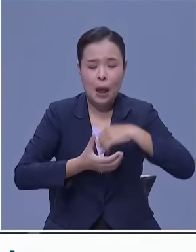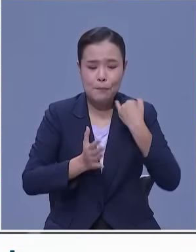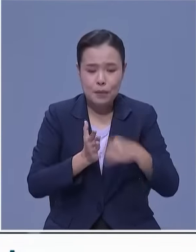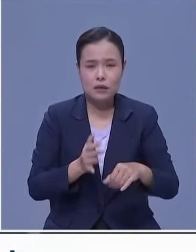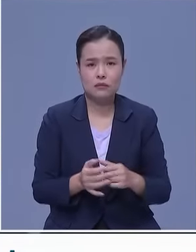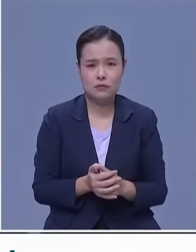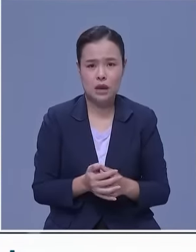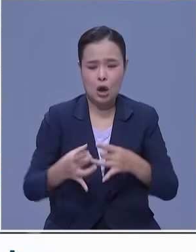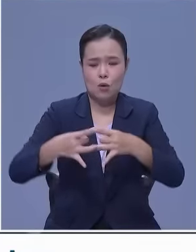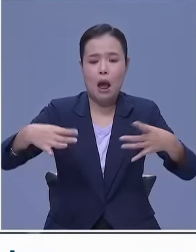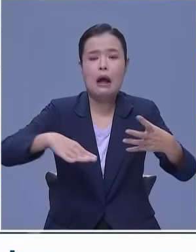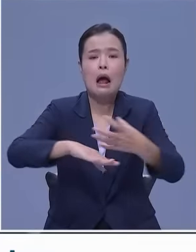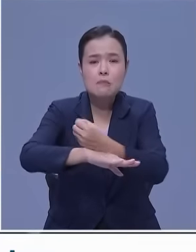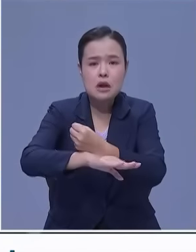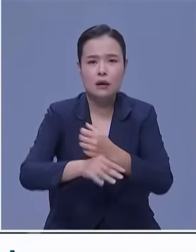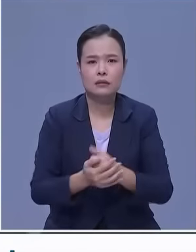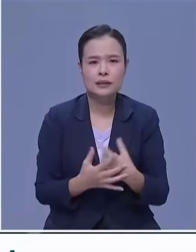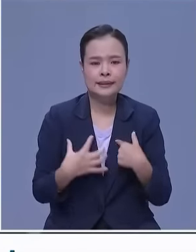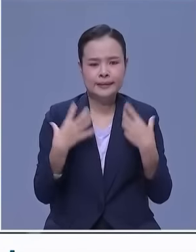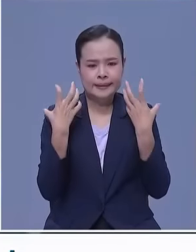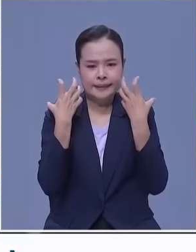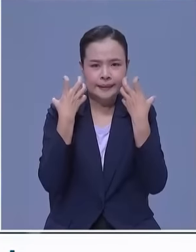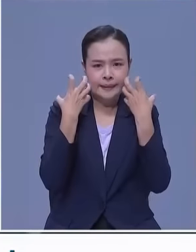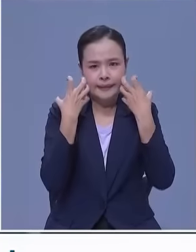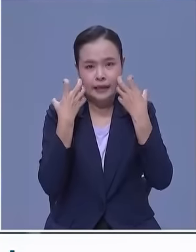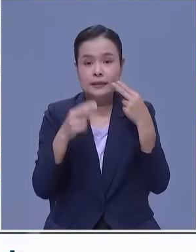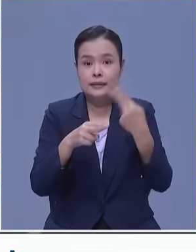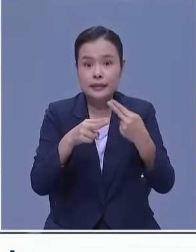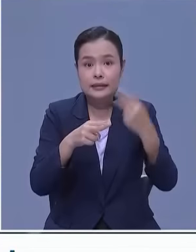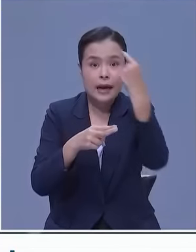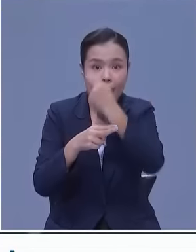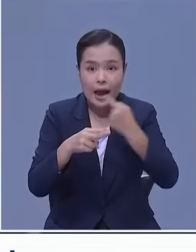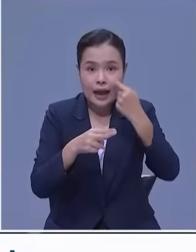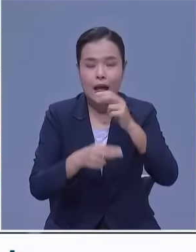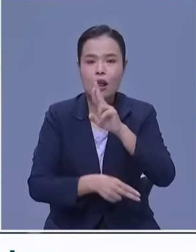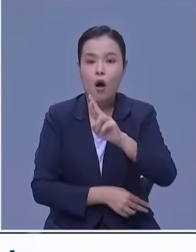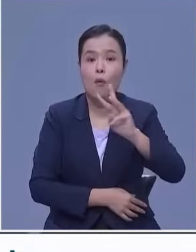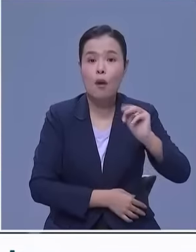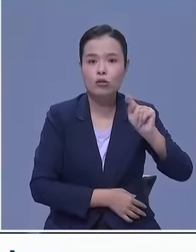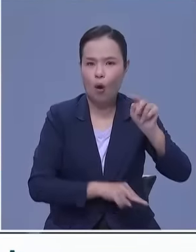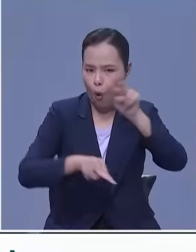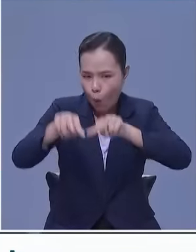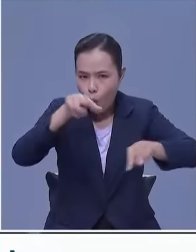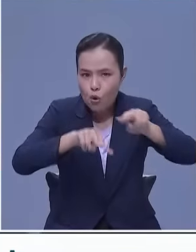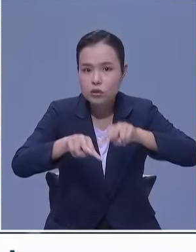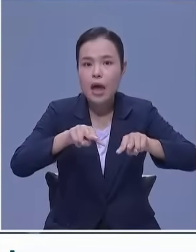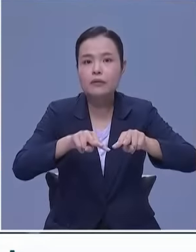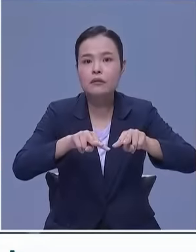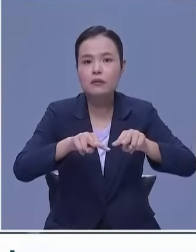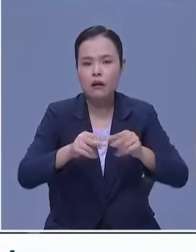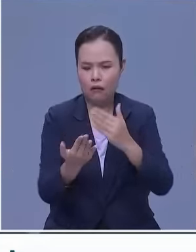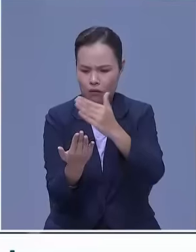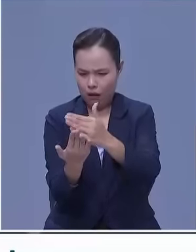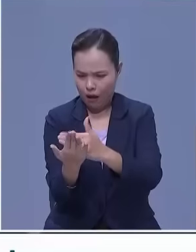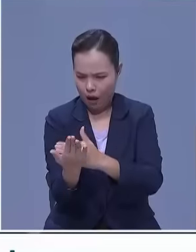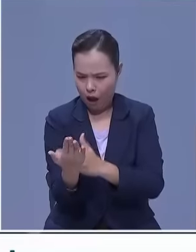ดใจกับพี่น้องนักการเมือง คือตอนนี้ทุกคนเกรงไปหมดแล้วถ้ามีชื่อใครขึ้นมาว่าจะเป็นรัฐมนตรี คือเช็คเลยนะในสมุดพกของตัวเองเราเคย